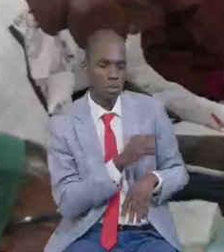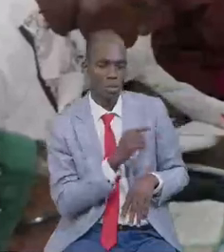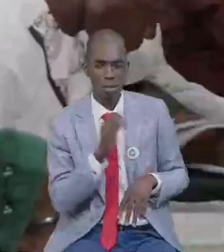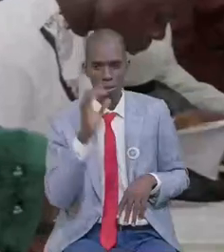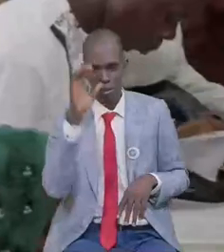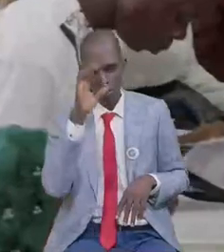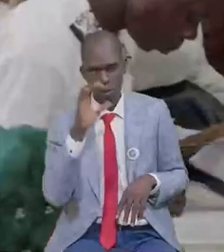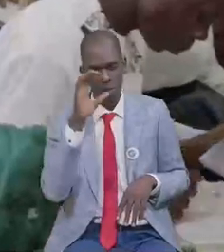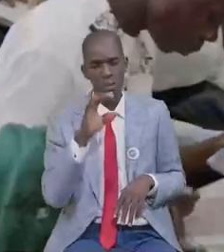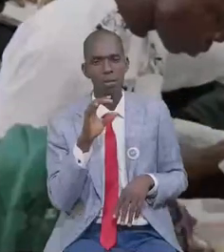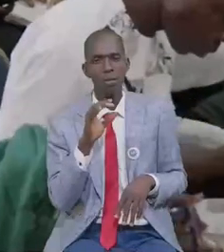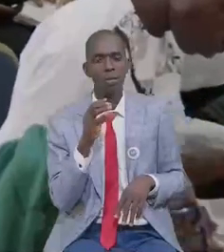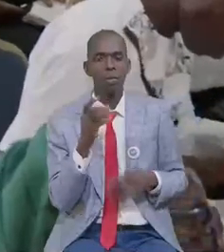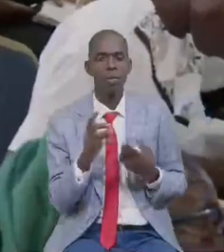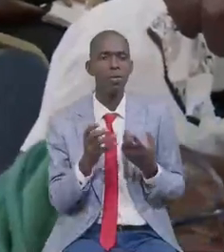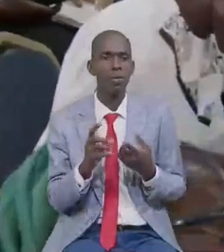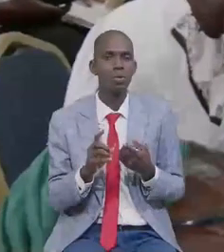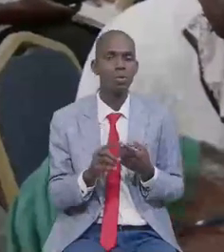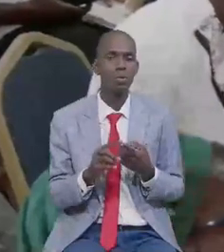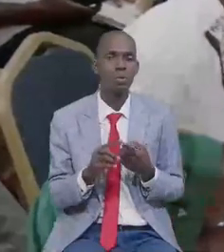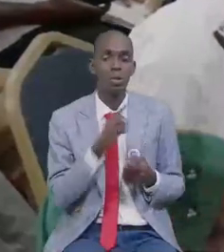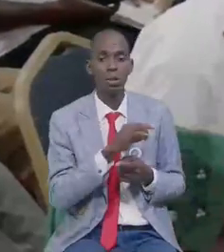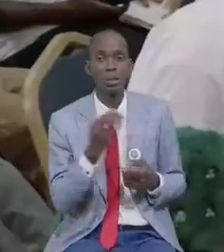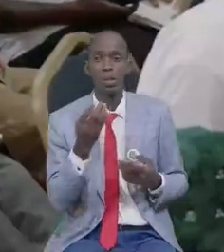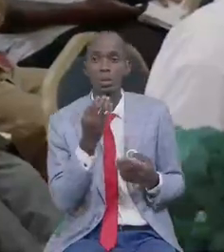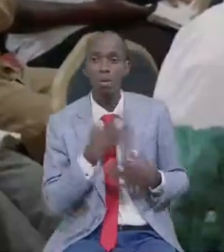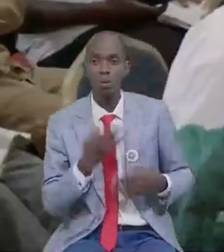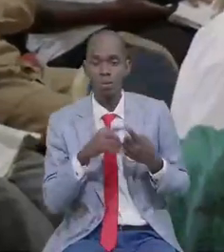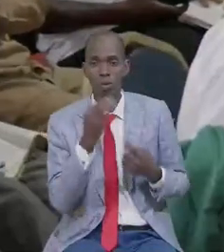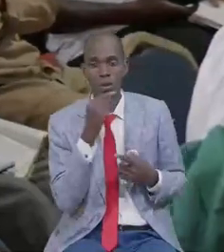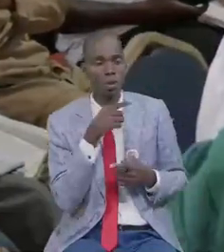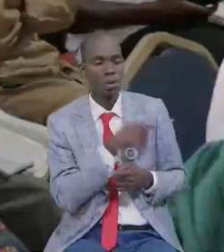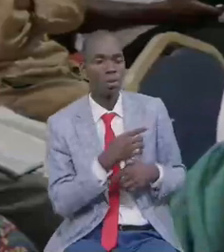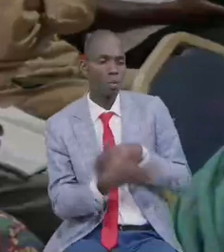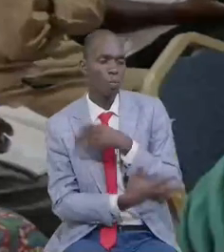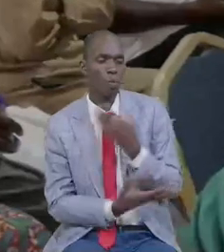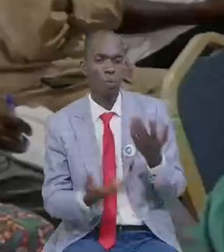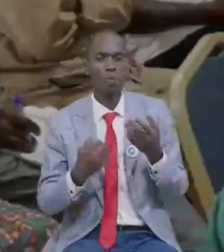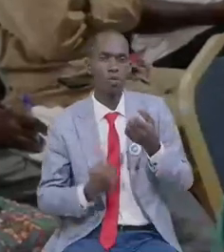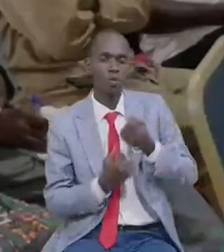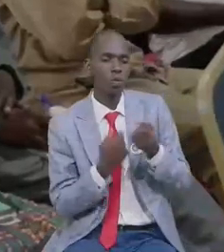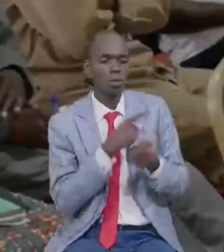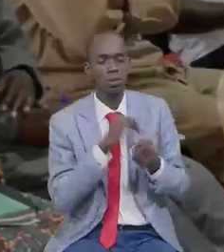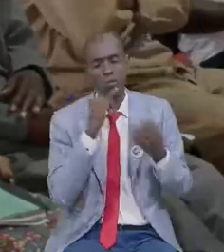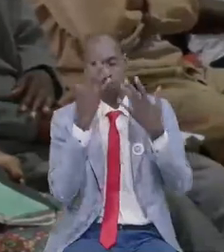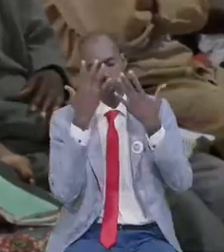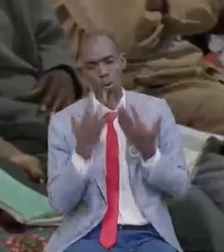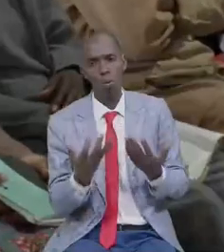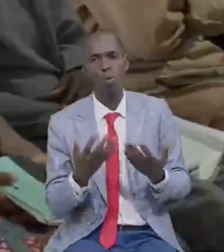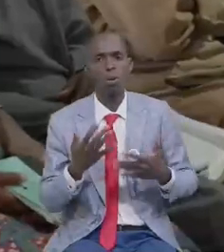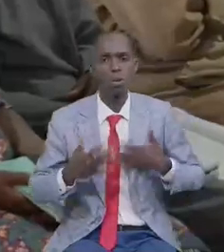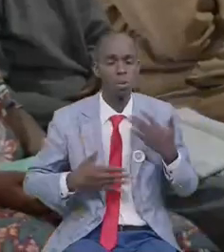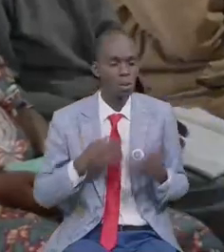il cherche sa guérison. Il a son propre soutien. Il est triste, il veut la